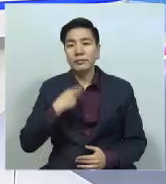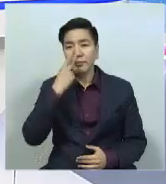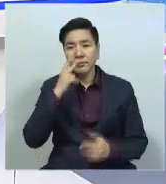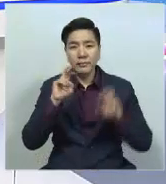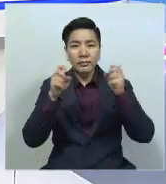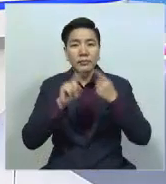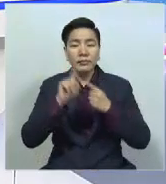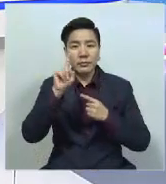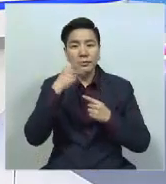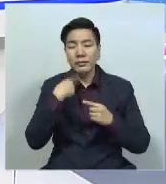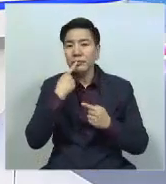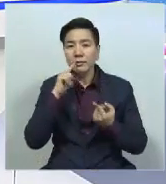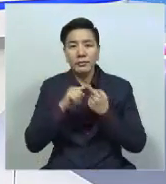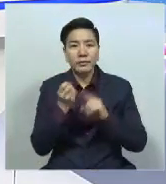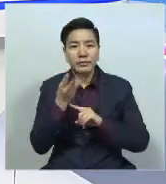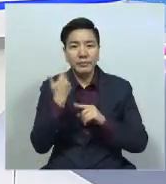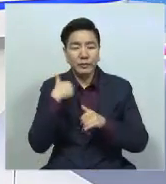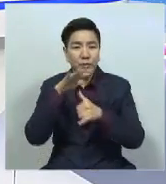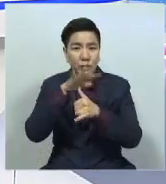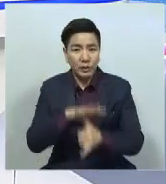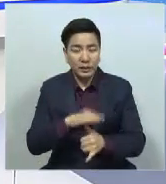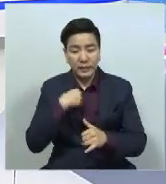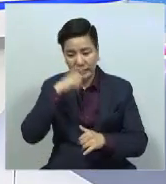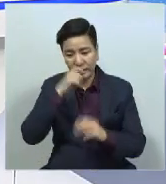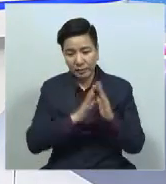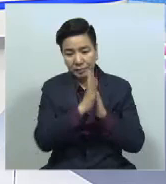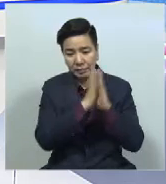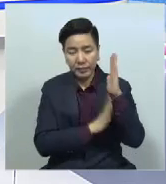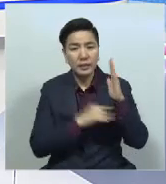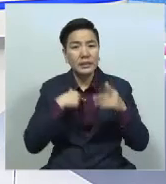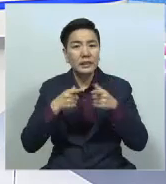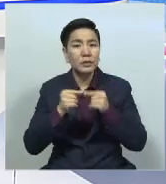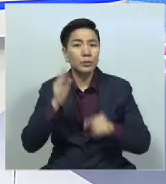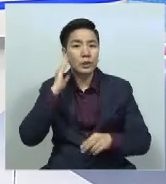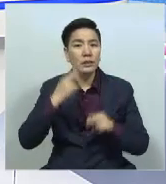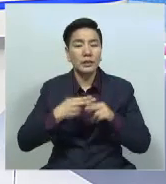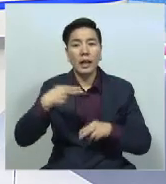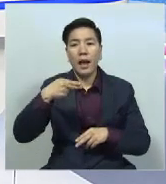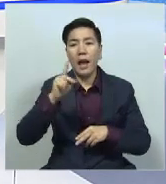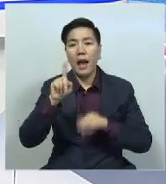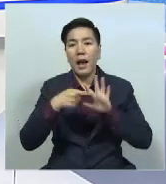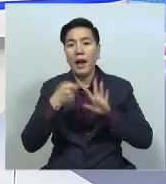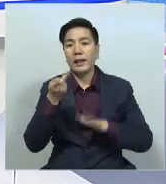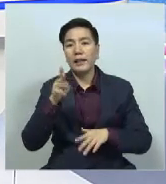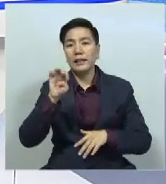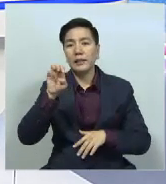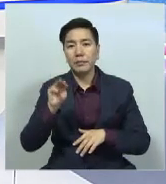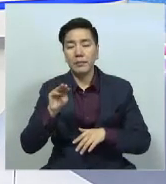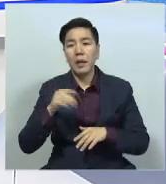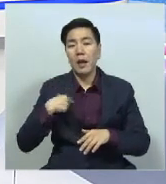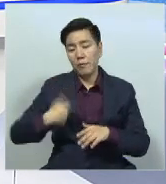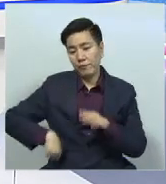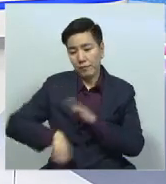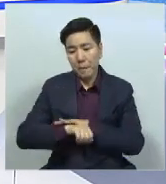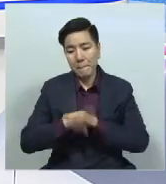มาดูอีกหนึ่งประเด็นร้อนนะคะแล้วก็มีกระแสกดดันมาที่บ้านเราก็คือกรณีที่นายฮาคิมอัลอาราบีนักฟุตบอลชาวบาเร